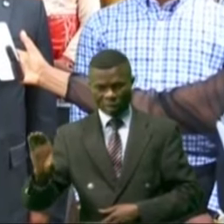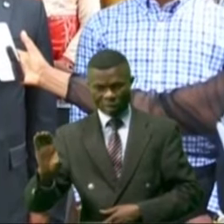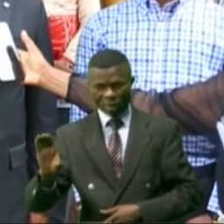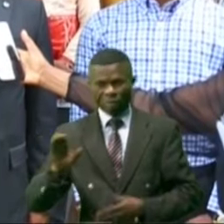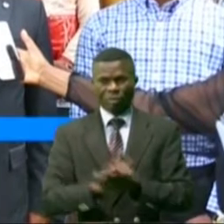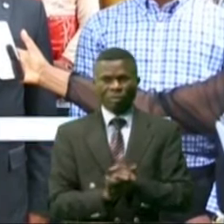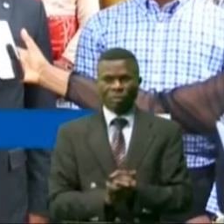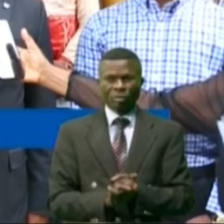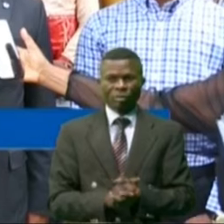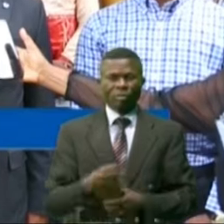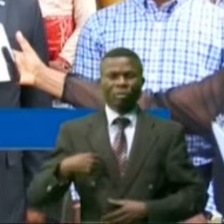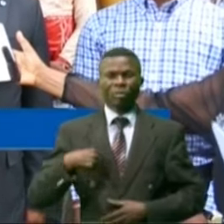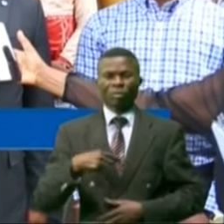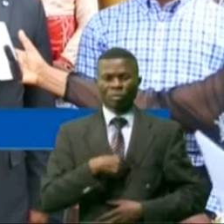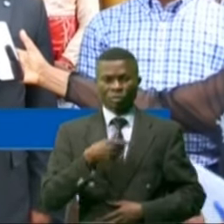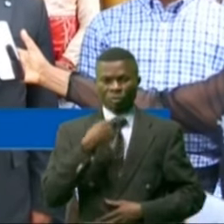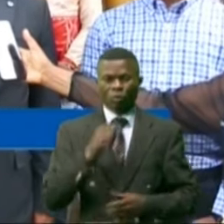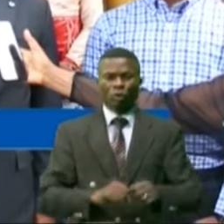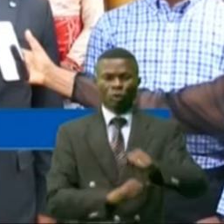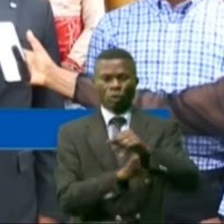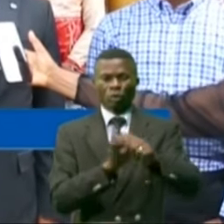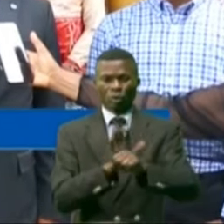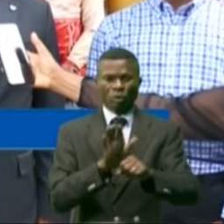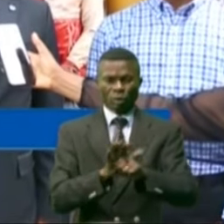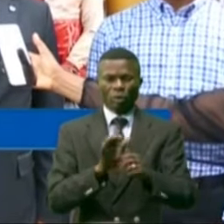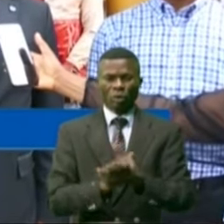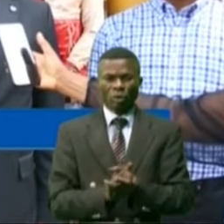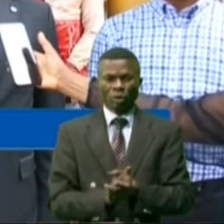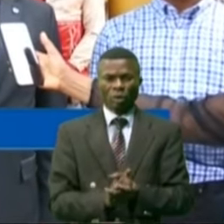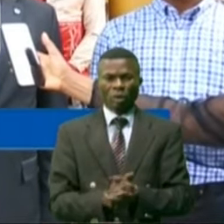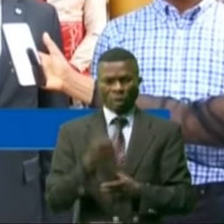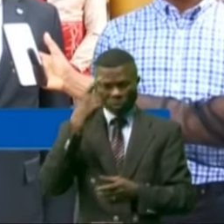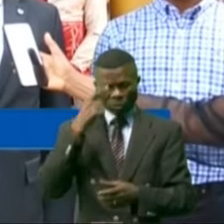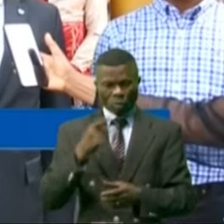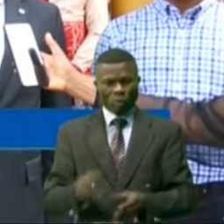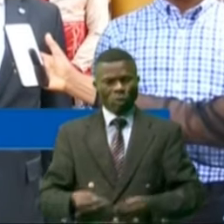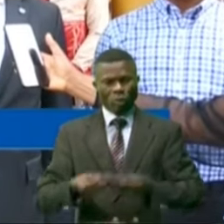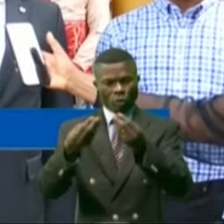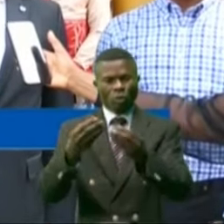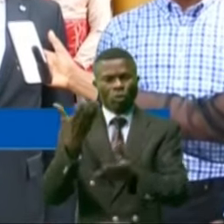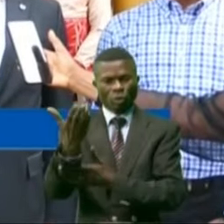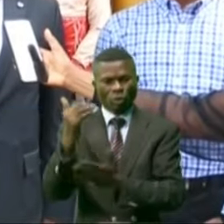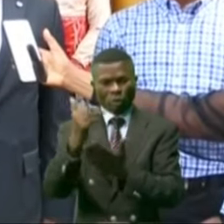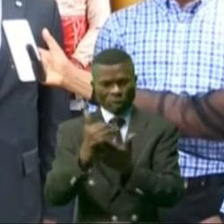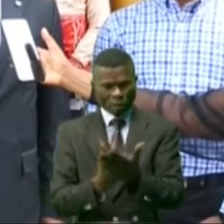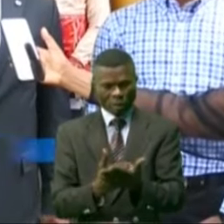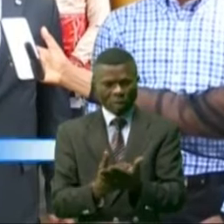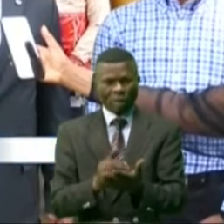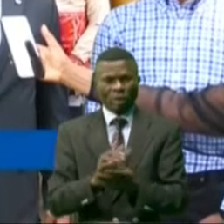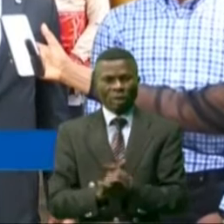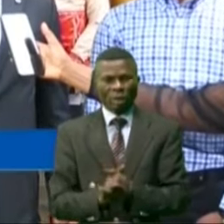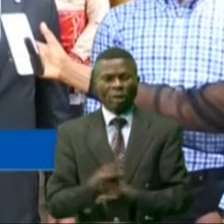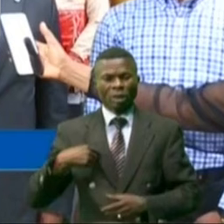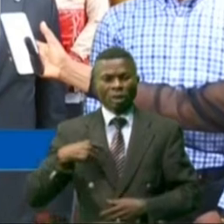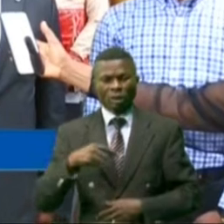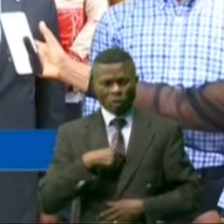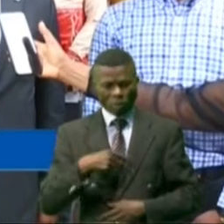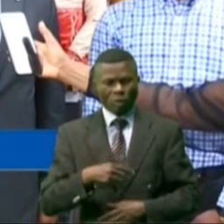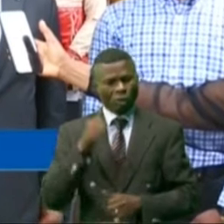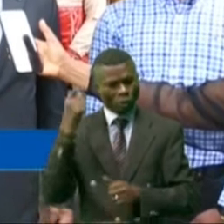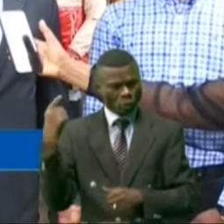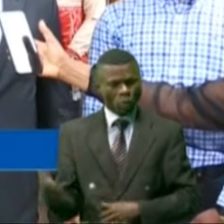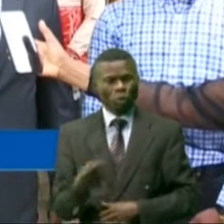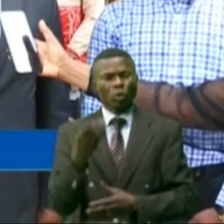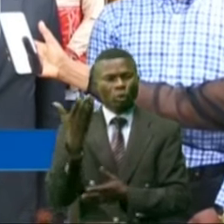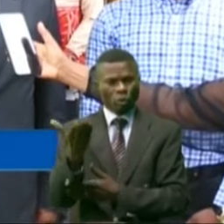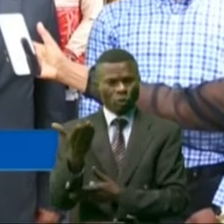échanges très fructueux. C'est maintenant le moment de mettre tout ce qu'on a recommandé en œuvre pour que nous puissions plus chaque fois